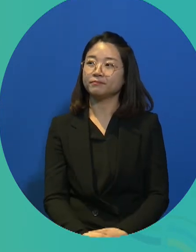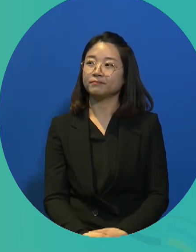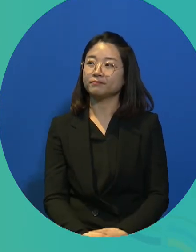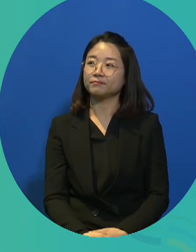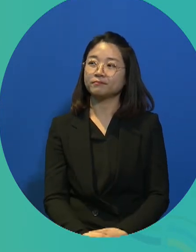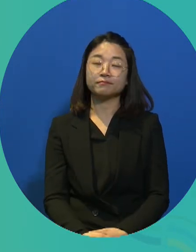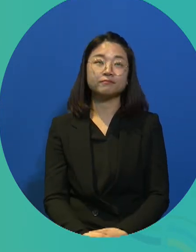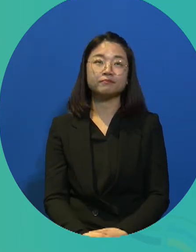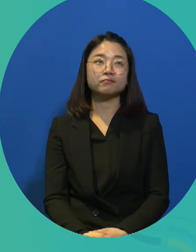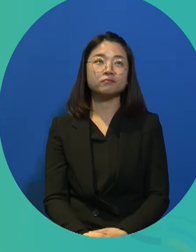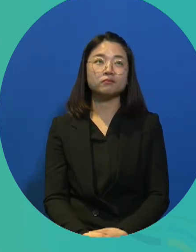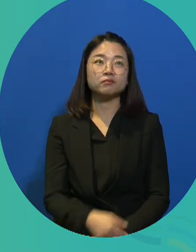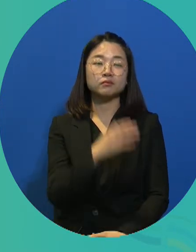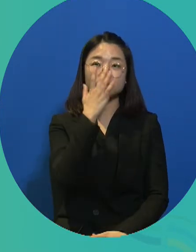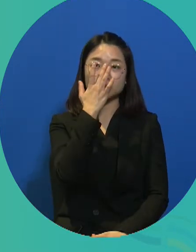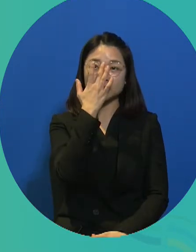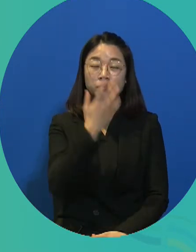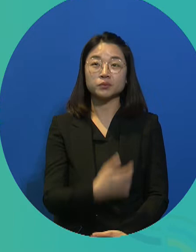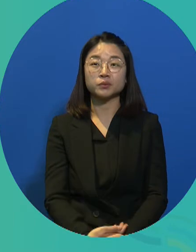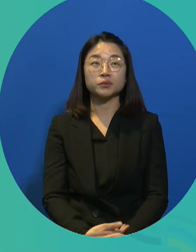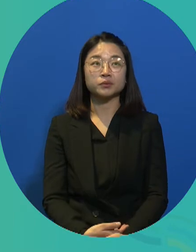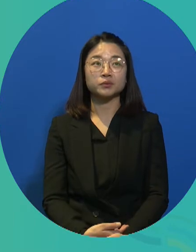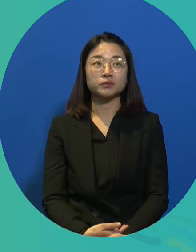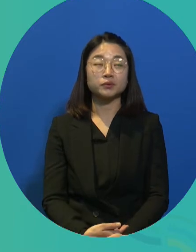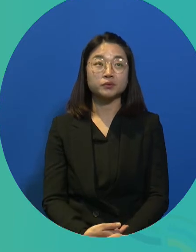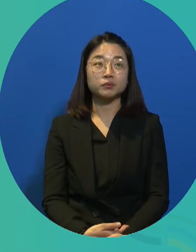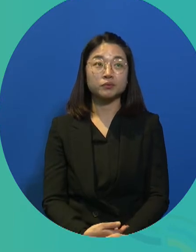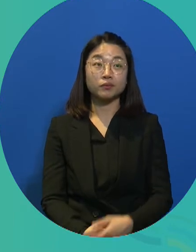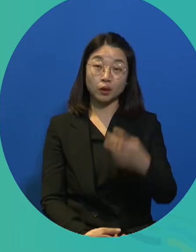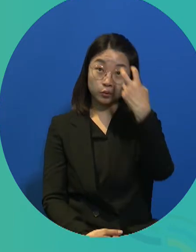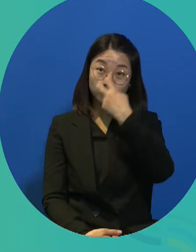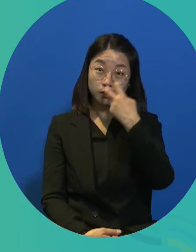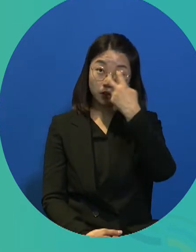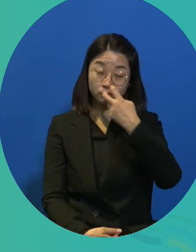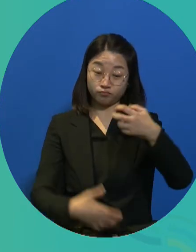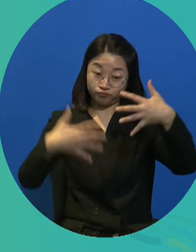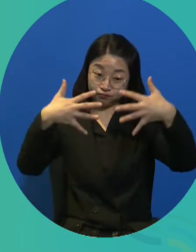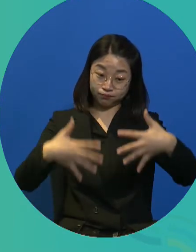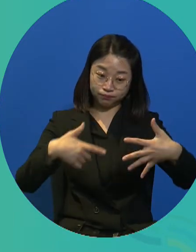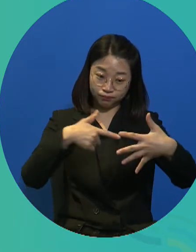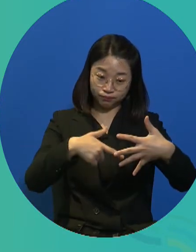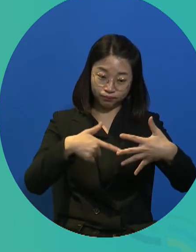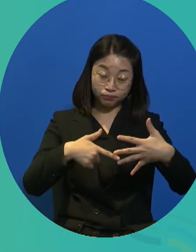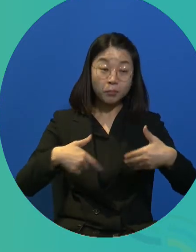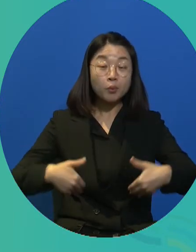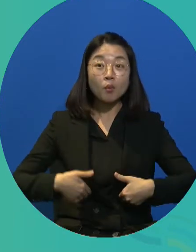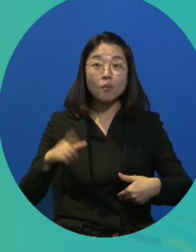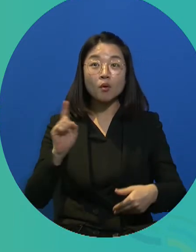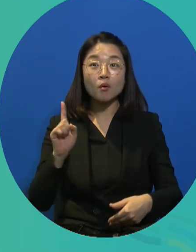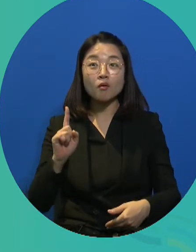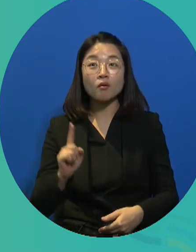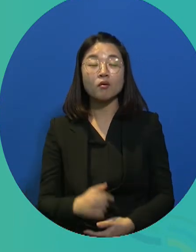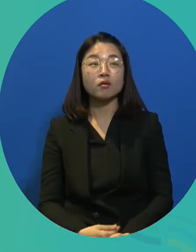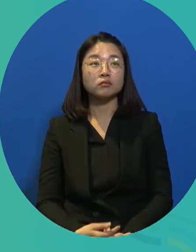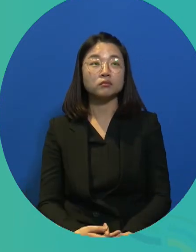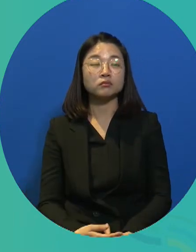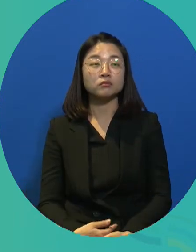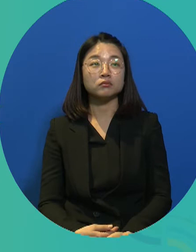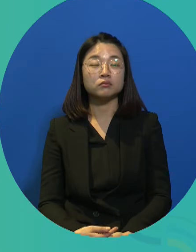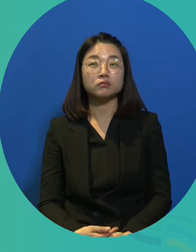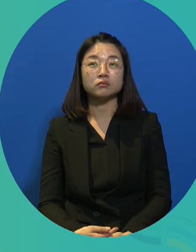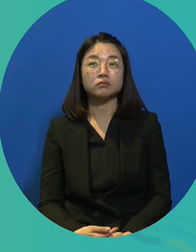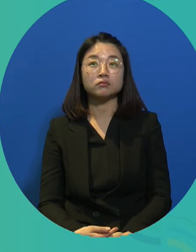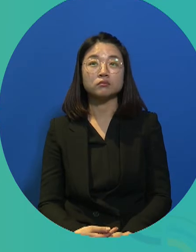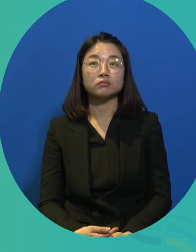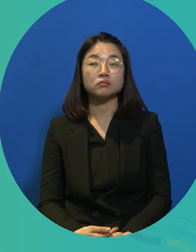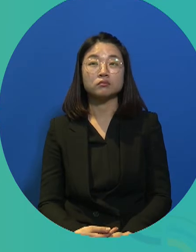네, 직권조사의 요건도 어느 정도 필요가 규정이 되어 있는데요. 사실상 요건이 그렇게